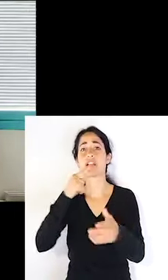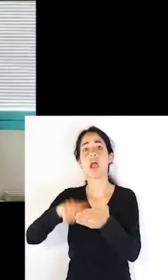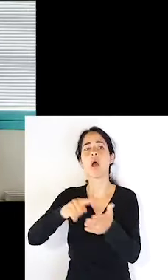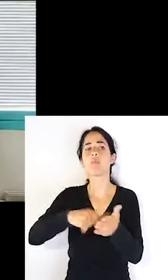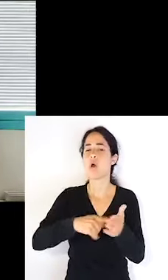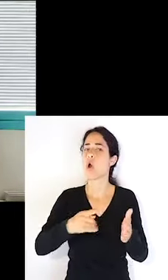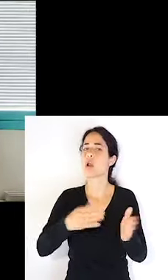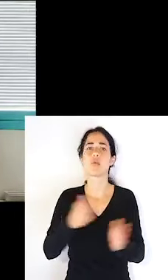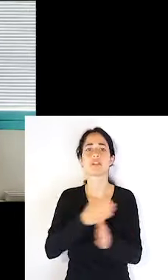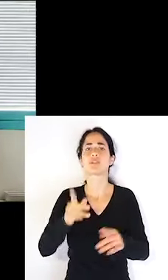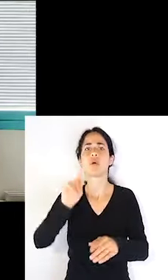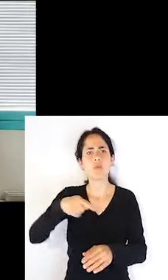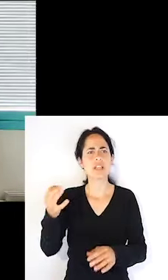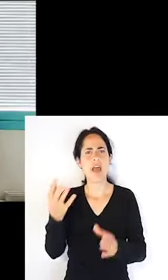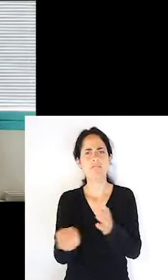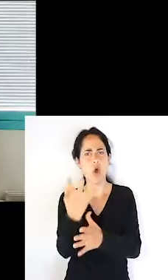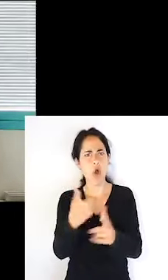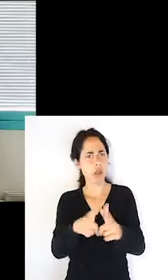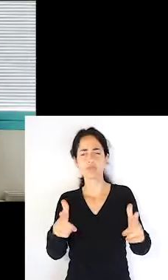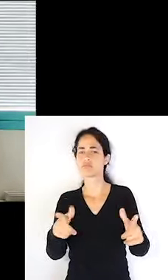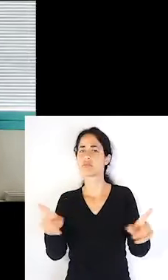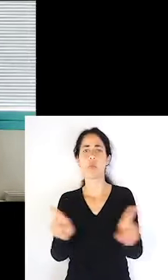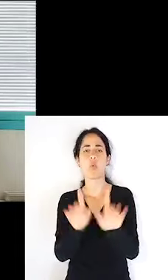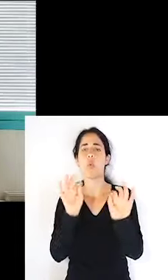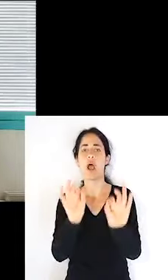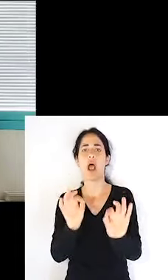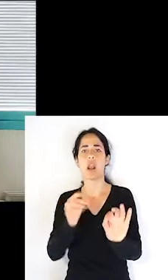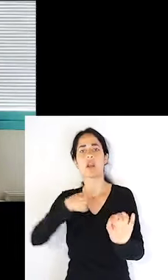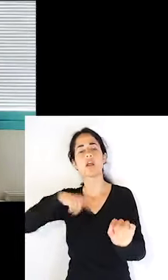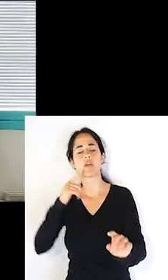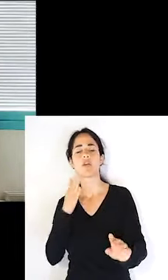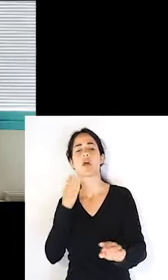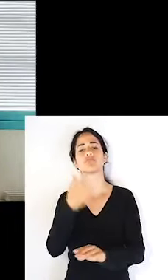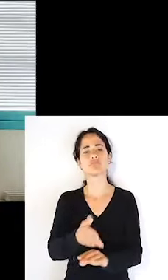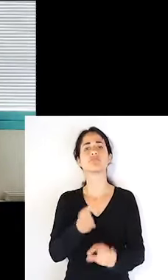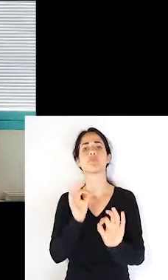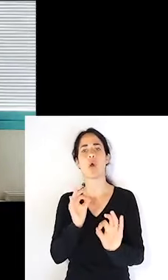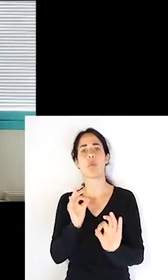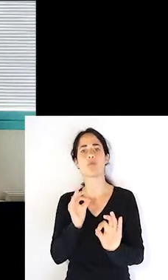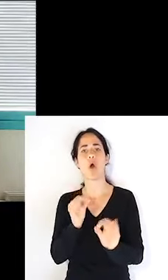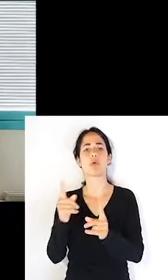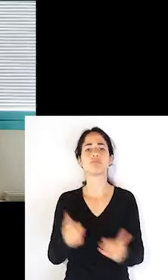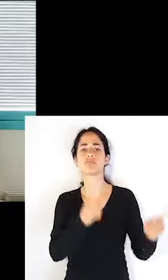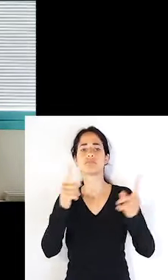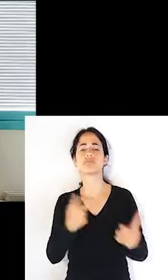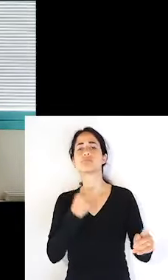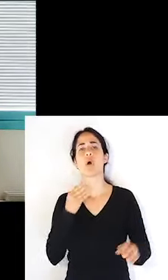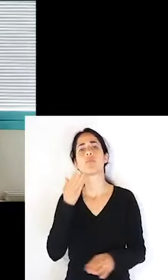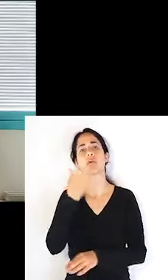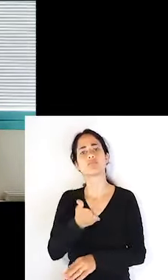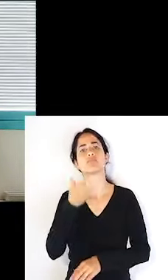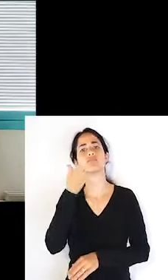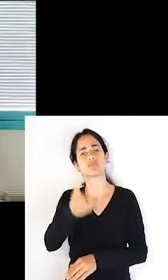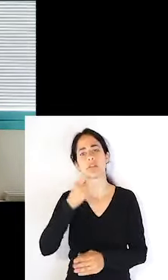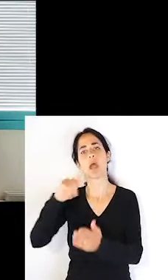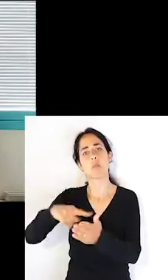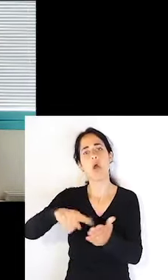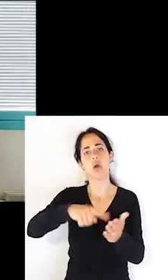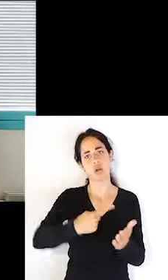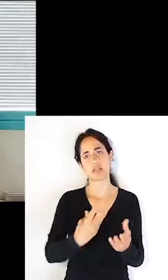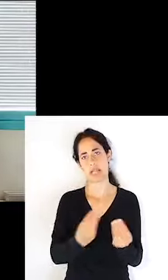ci saranno più focolai, li testeremo continuamente, periodicamente ovviamente. Cercheremo